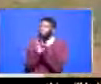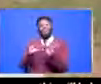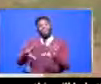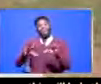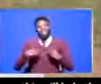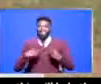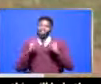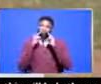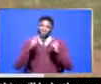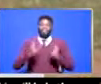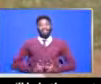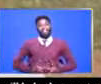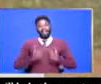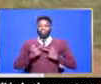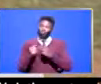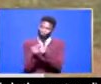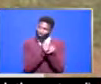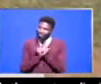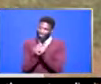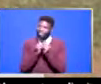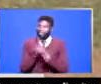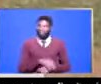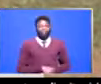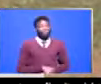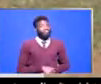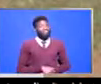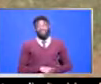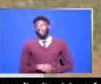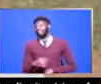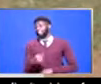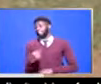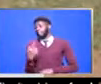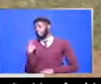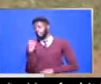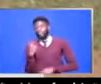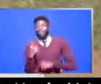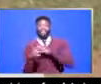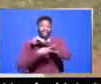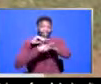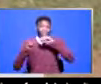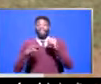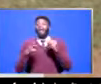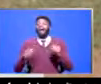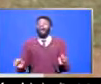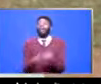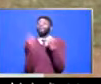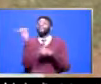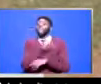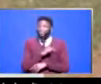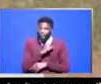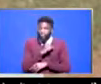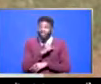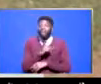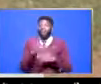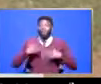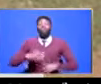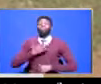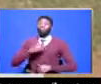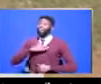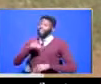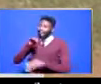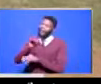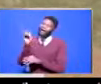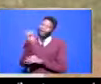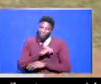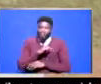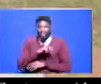coexistence. Na ule wizi ya tambo ulifanyika jana pandi za Olmoran, Motonyi, pia wale wa Samburu wameomba warudishe zile